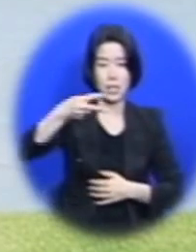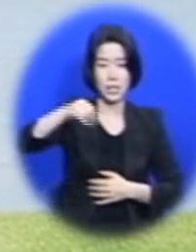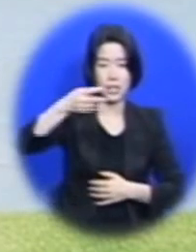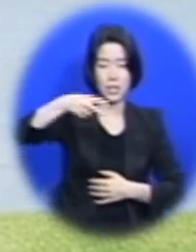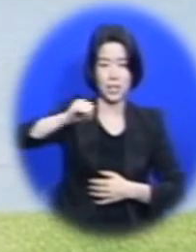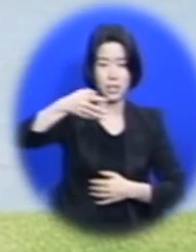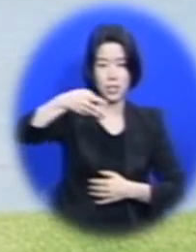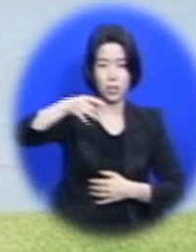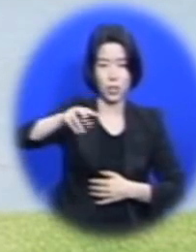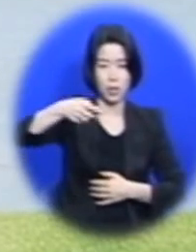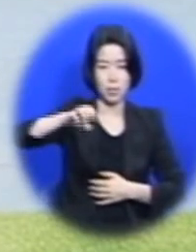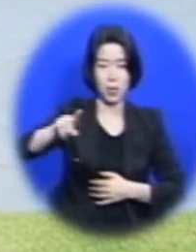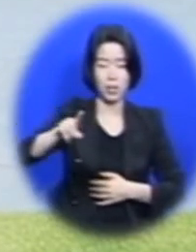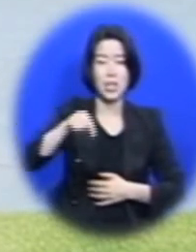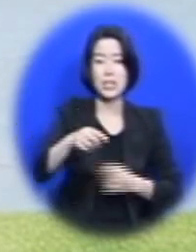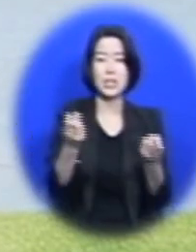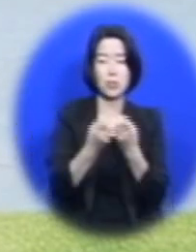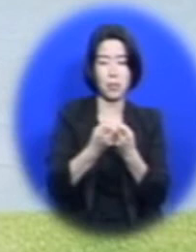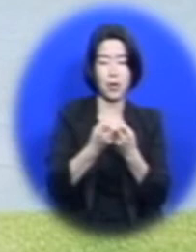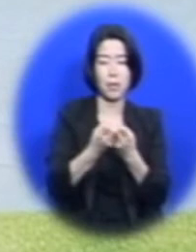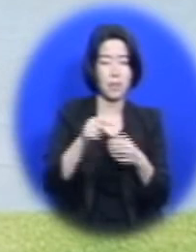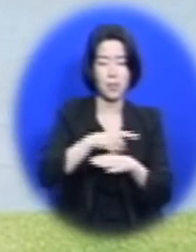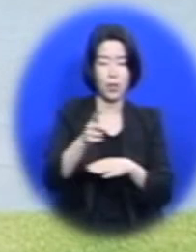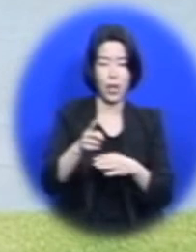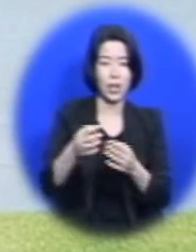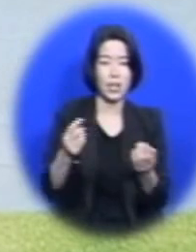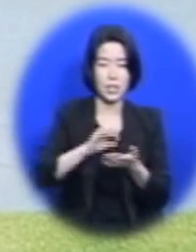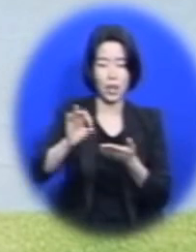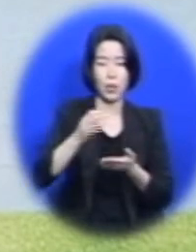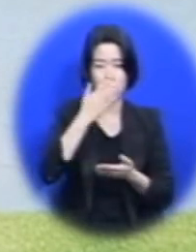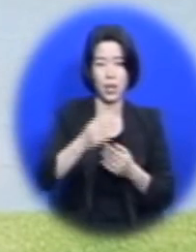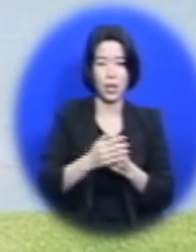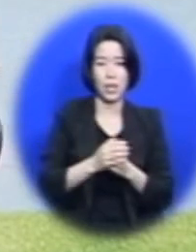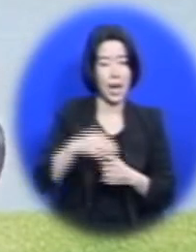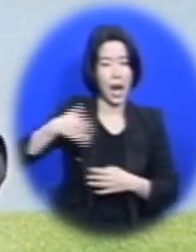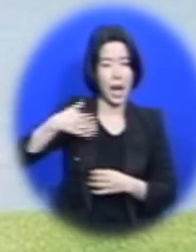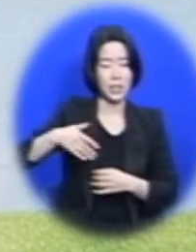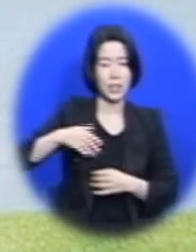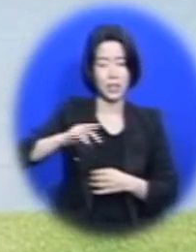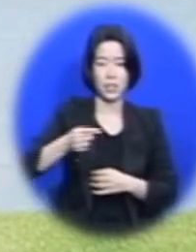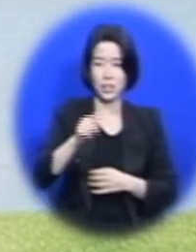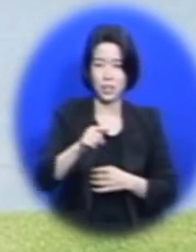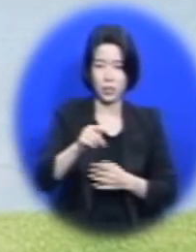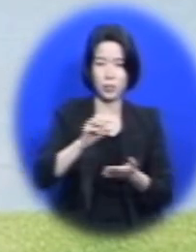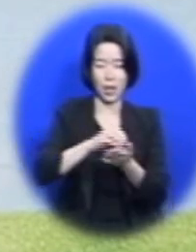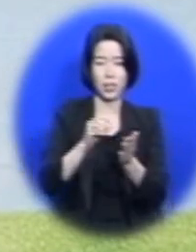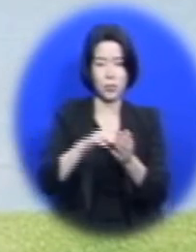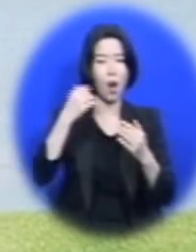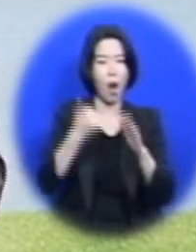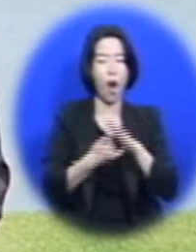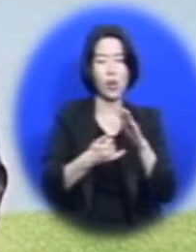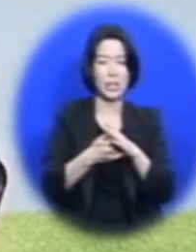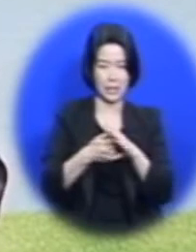그 방법밖에는 자기가 쓸 수가 없었기 때문에, 아직까지 신앙적으로 그만큼 그는 어린 아이였기 때문에 그는